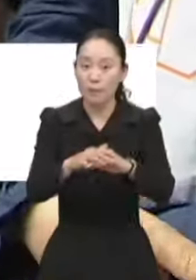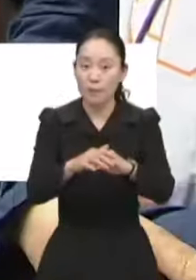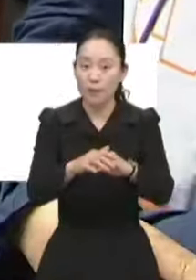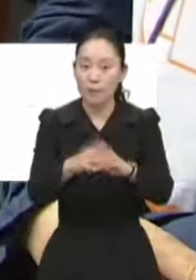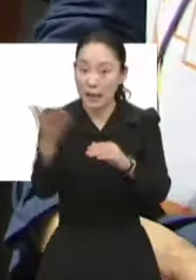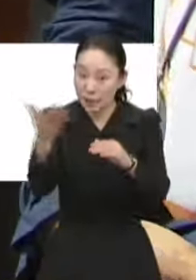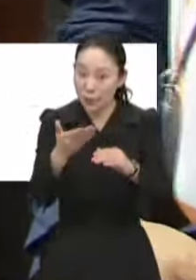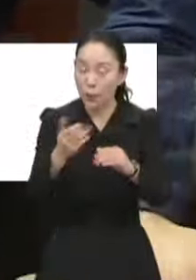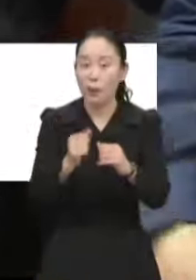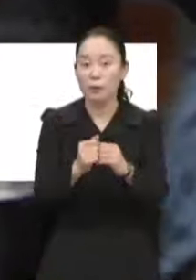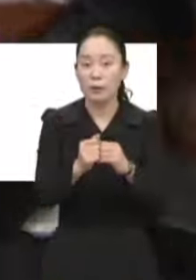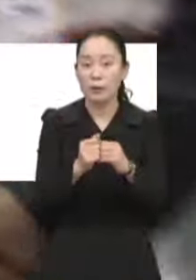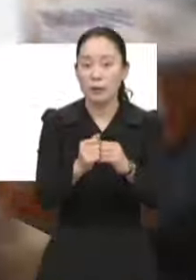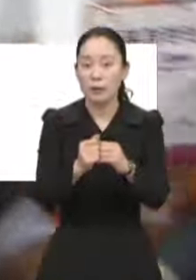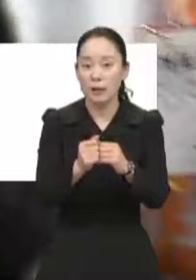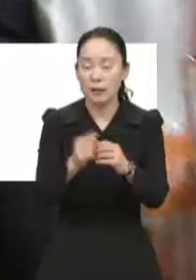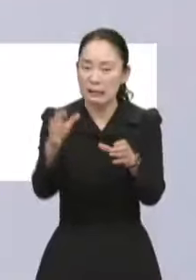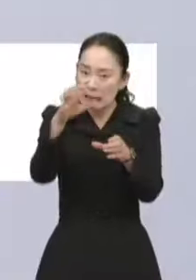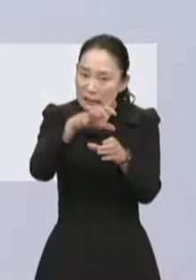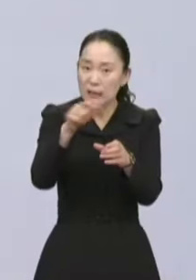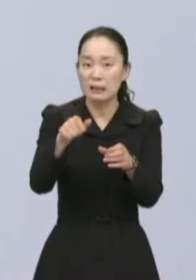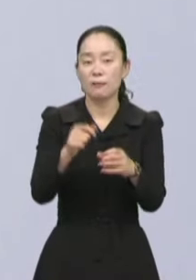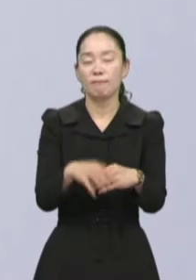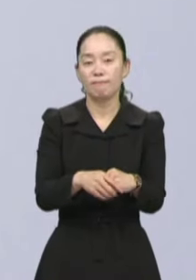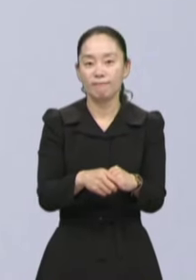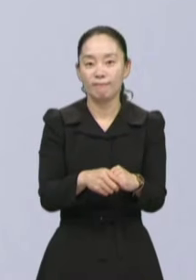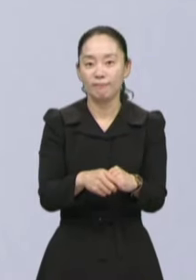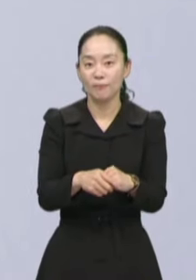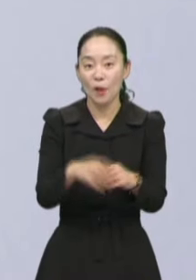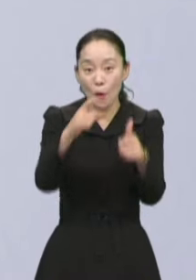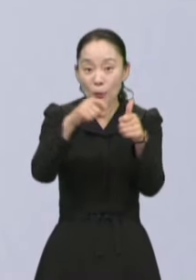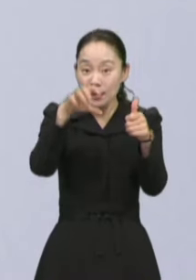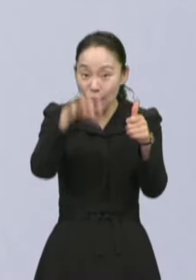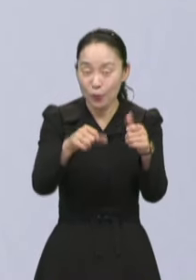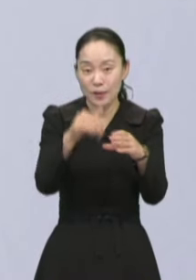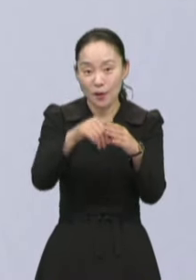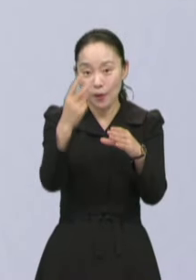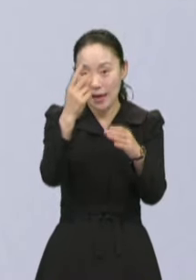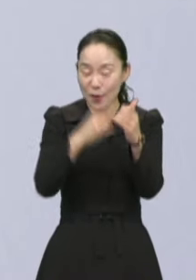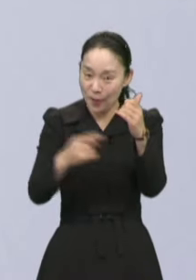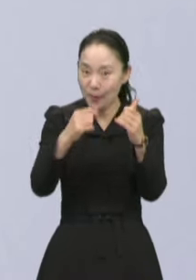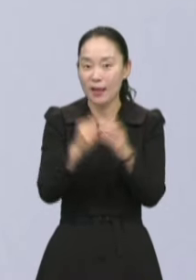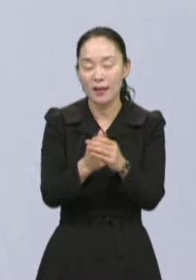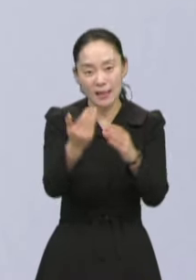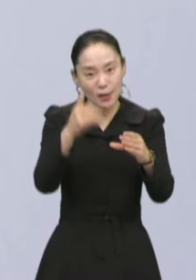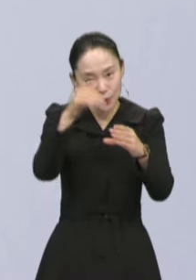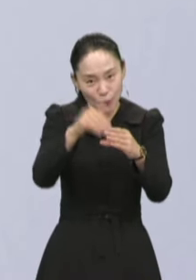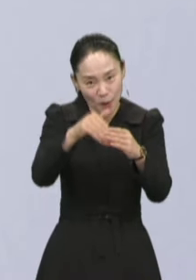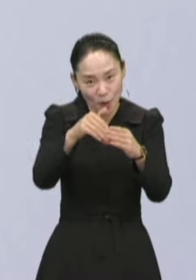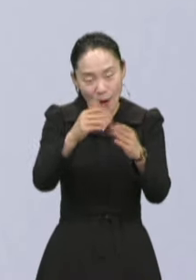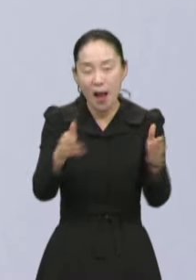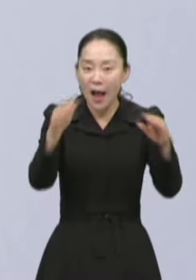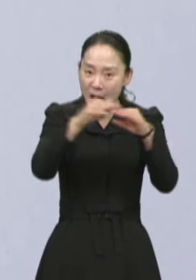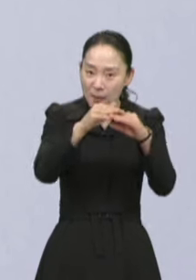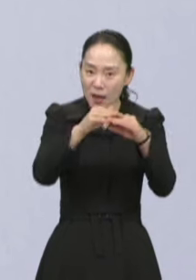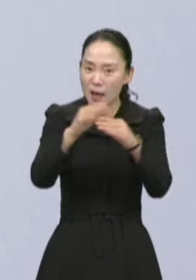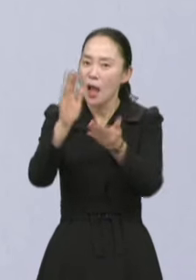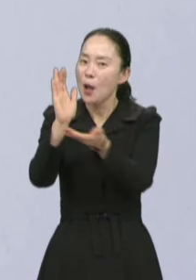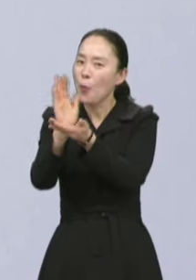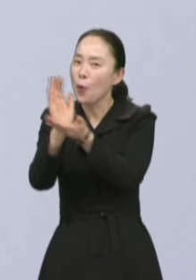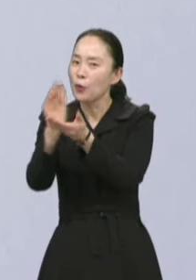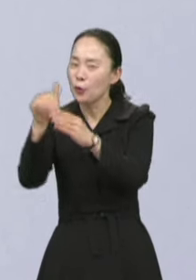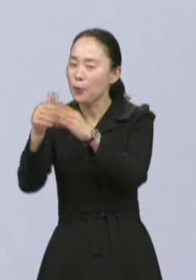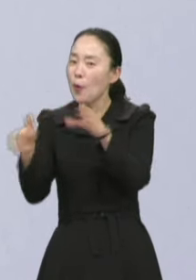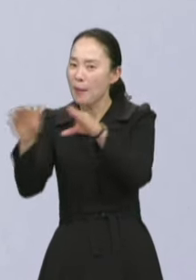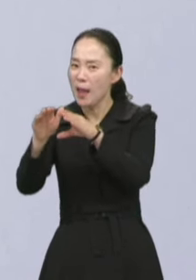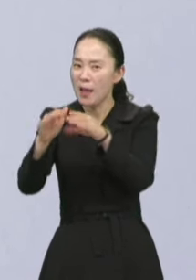있죠. 예. 그게 거기에 맞는 얘가 그 뚜껑인데, 얘가. 홍성군 선관위는 사전투표함 뚜껑이 본 투표함 위에 잘못 닫힌